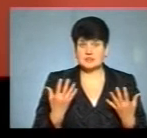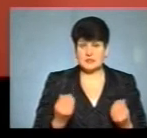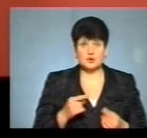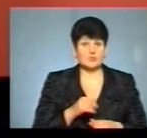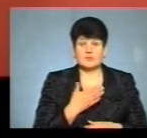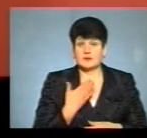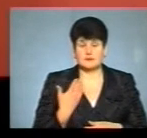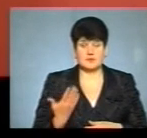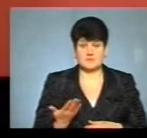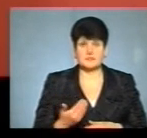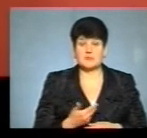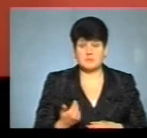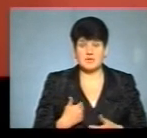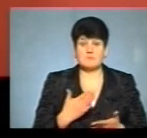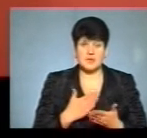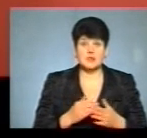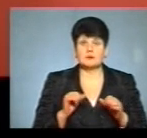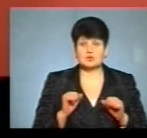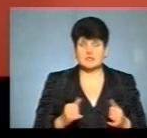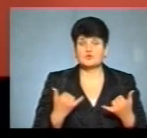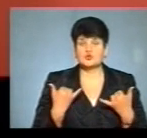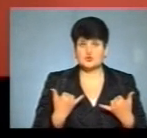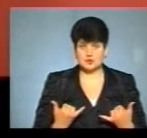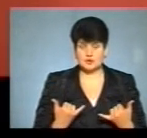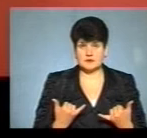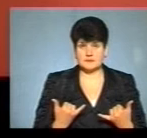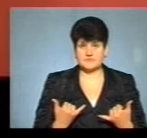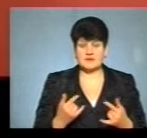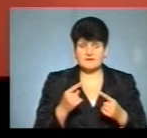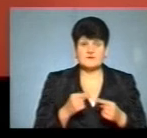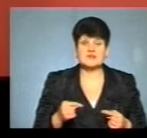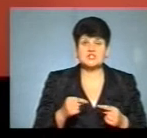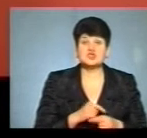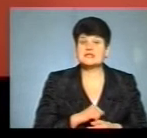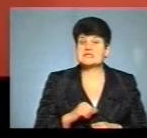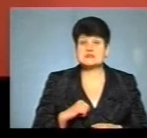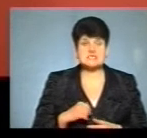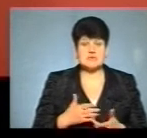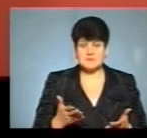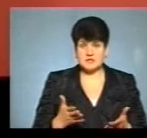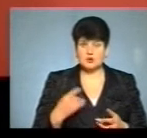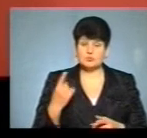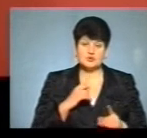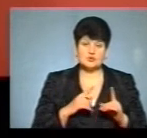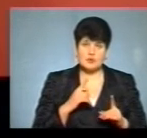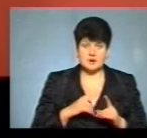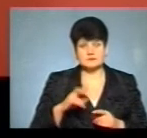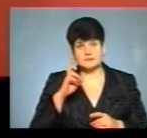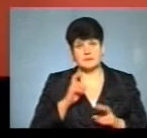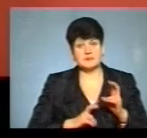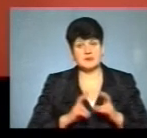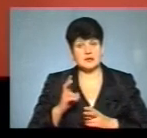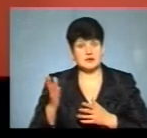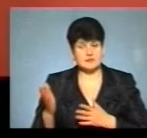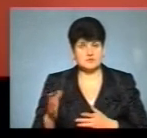немає. Тобто ми мали можливість сьогодні розпорядником коштів визначити самі. Чи обласну раду, чи комунальне підприємство,